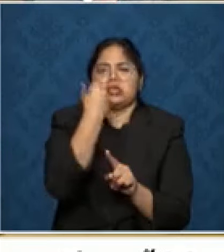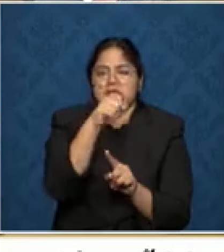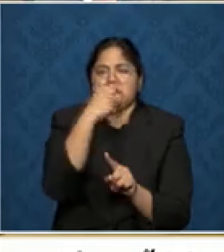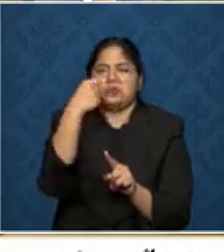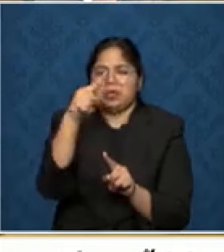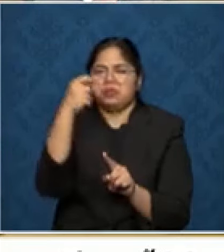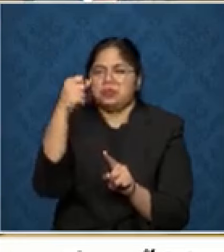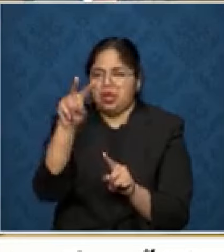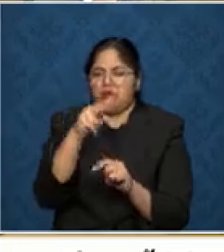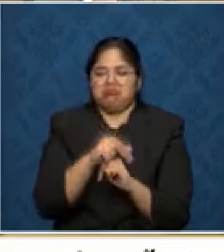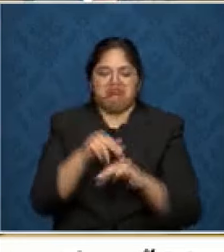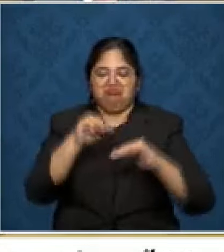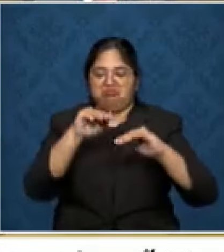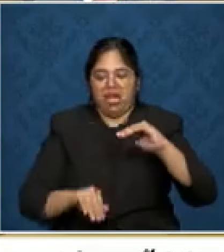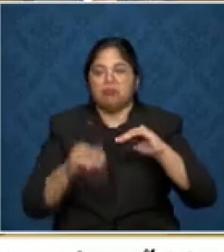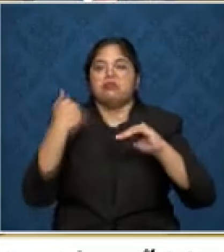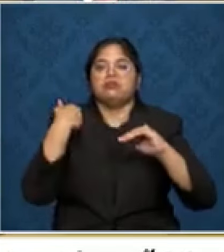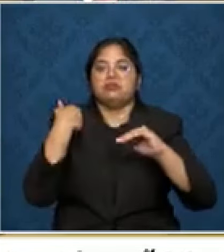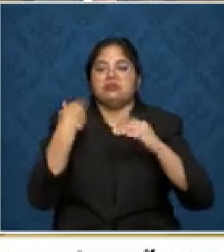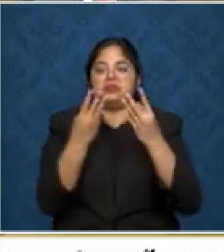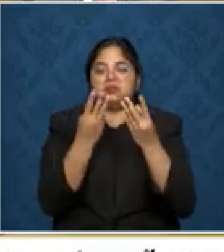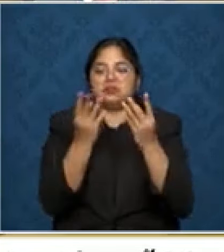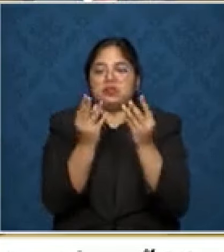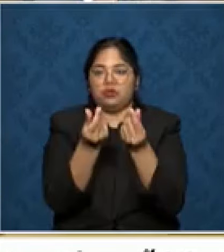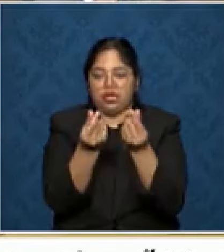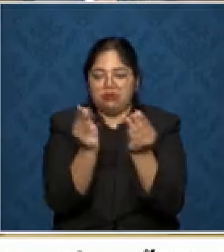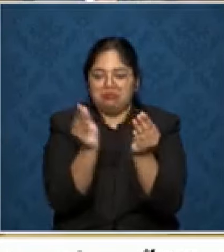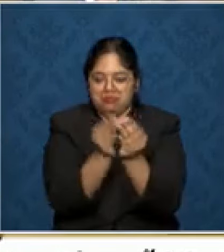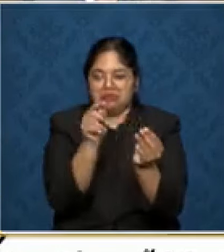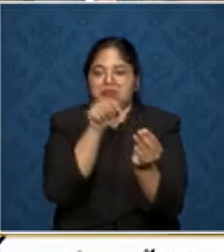เป้าที่คาดการ